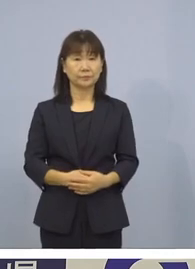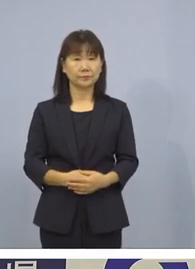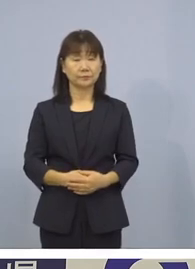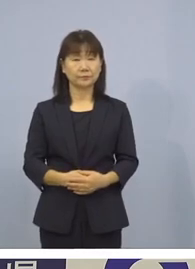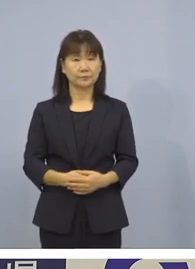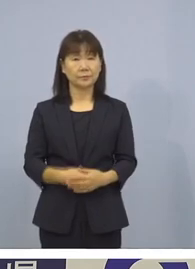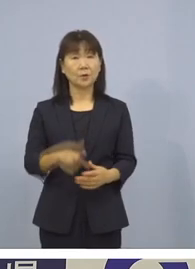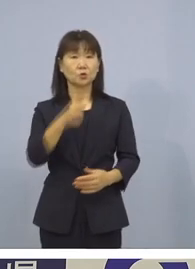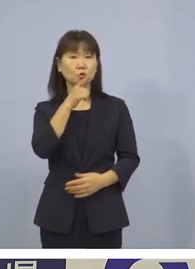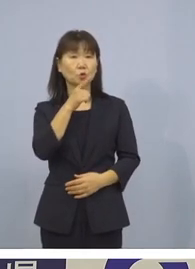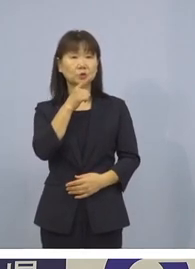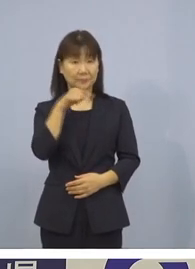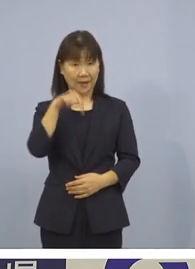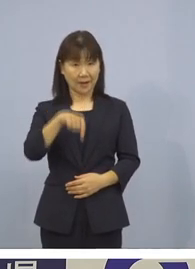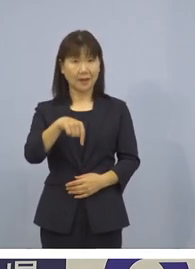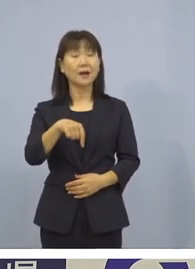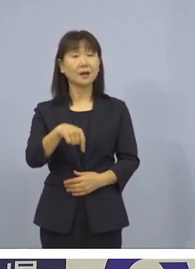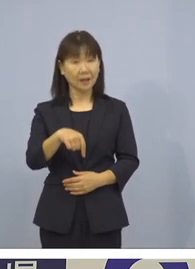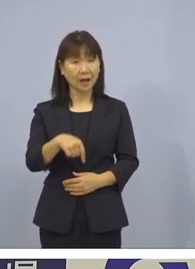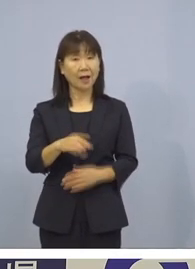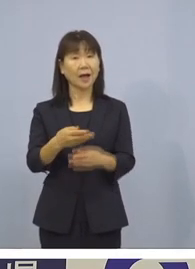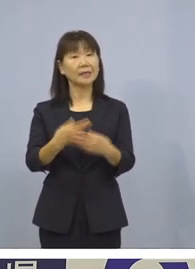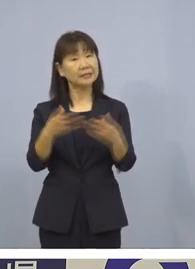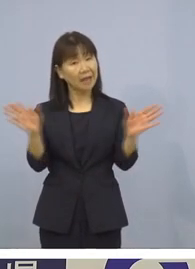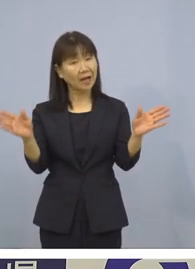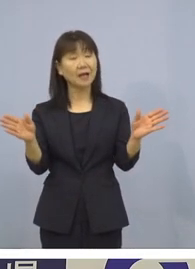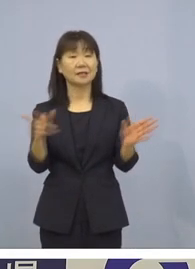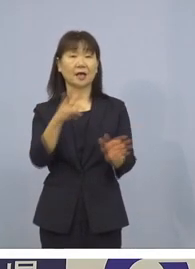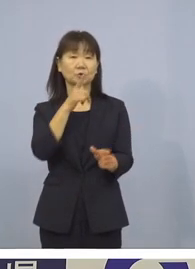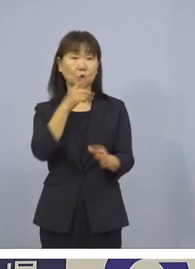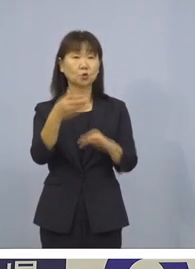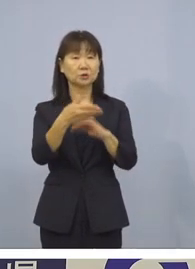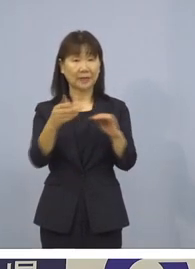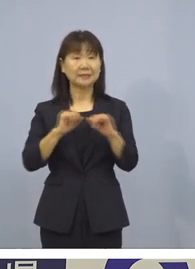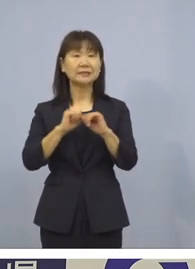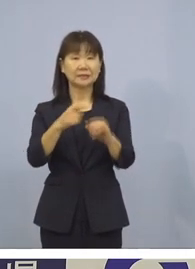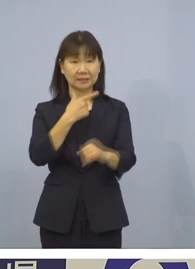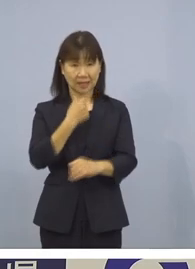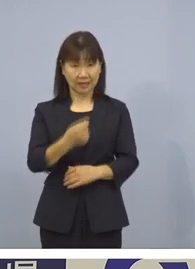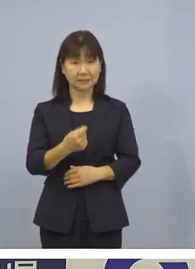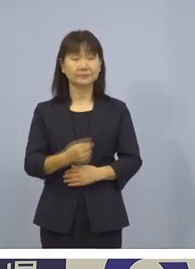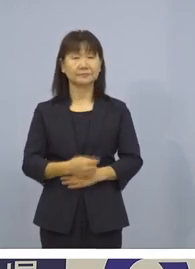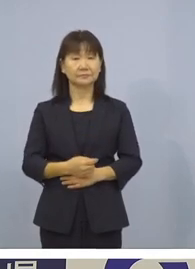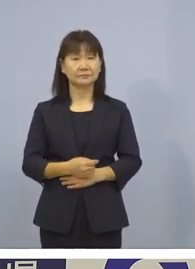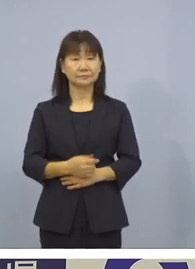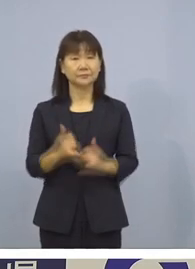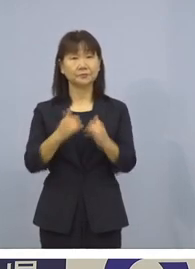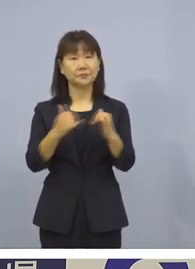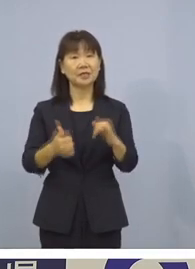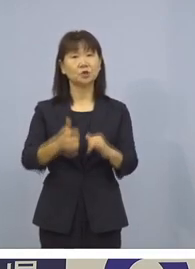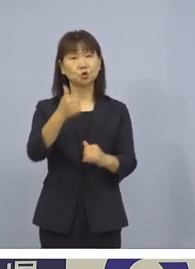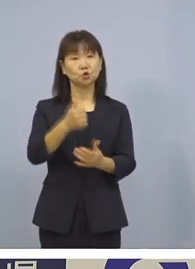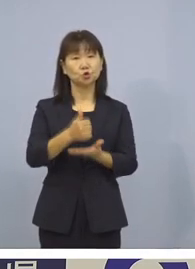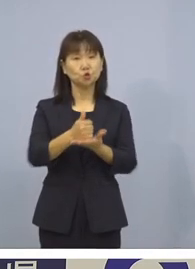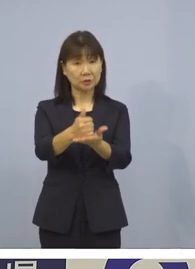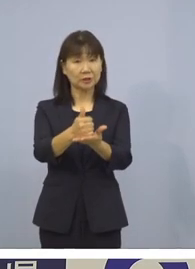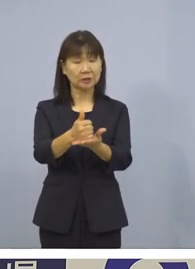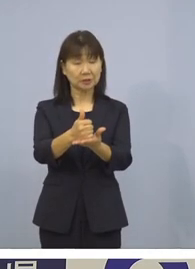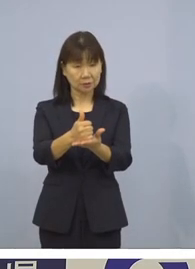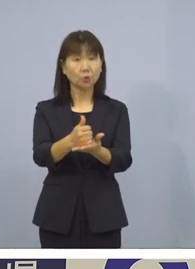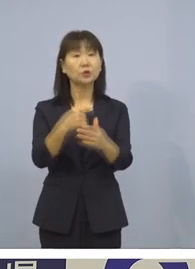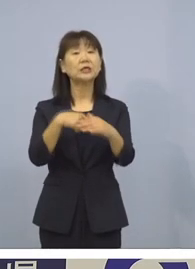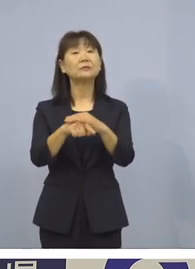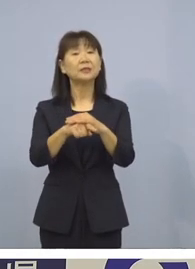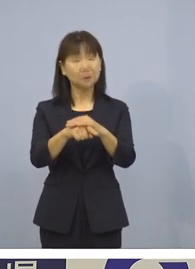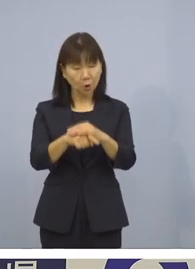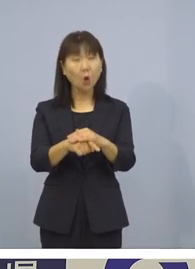やっぱり徳島っていうものがその開かれた徳島にしたい、まあ、これは民主主義という意味での開かれたっていう